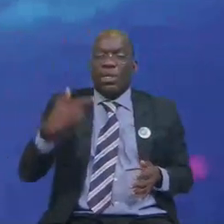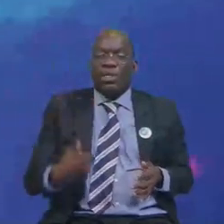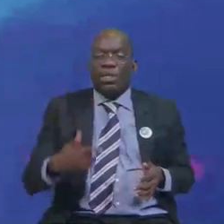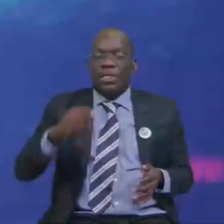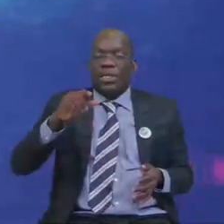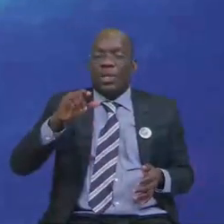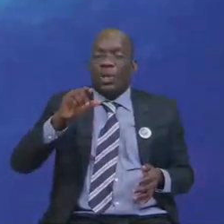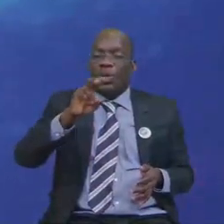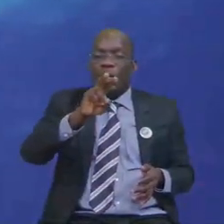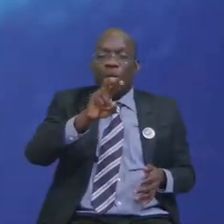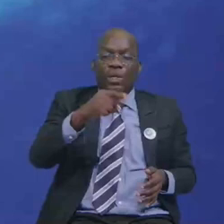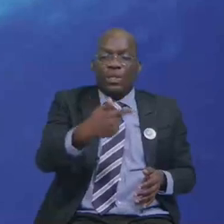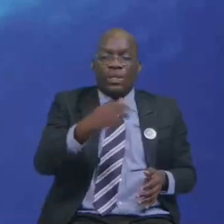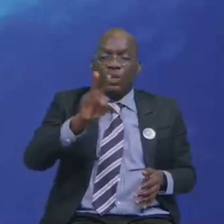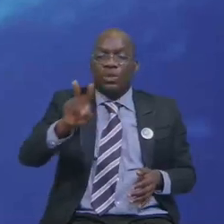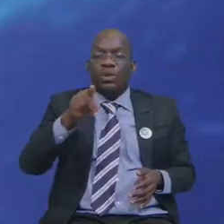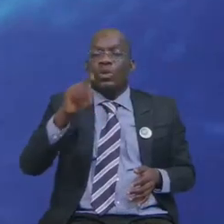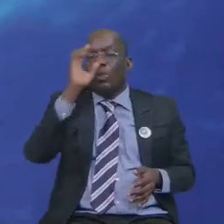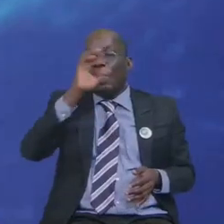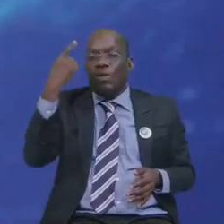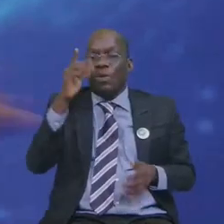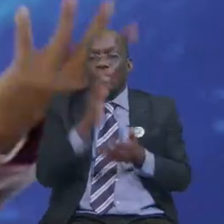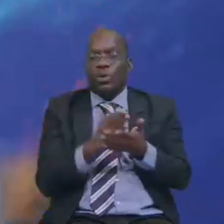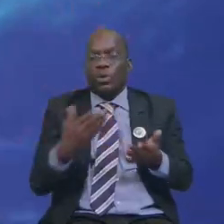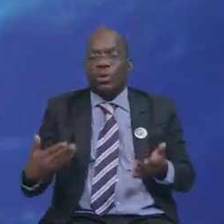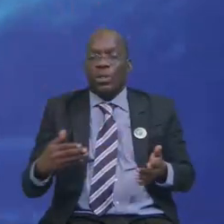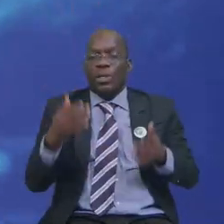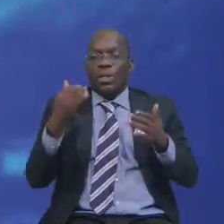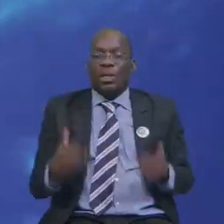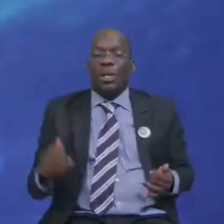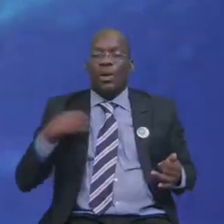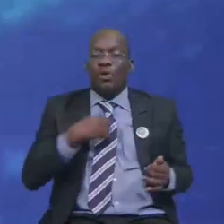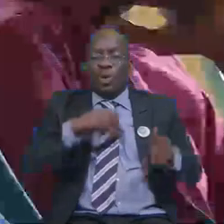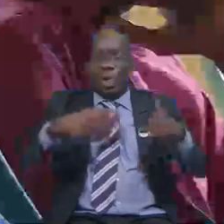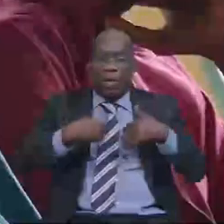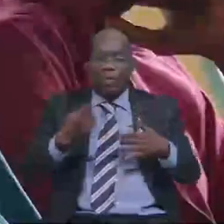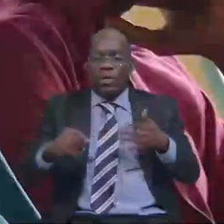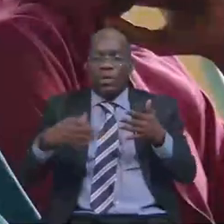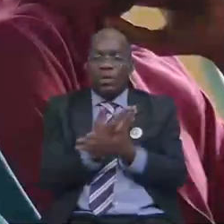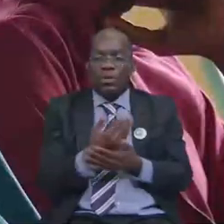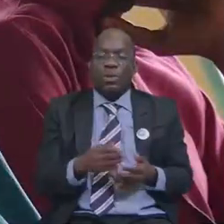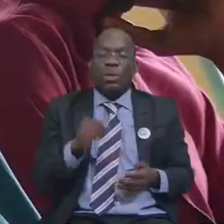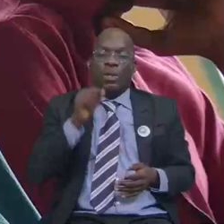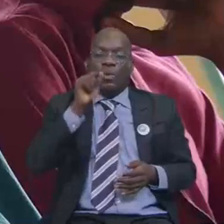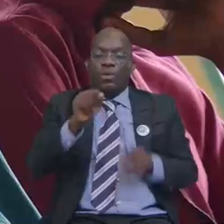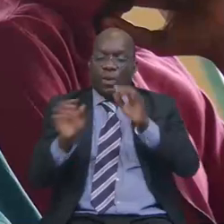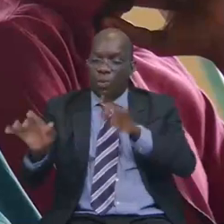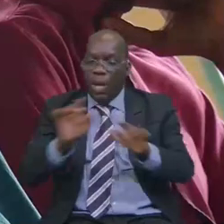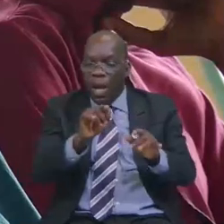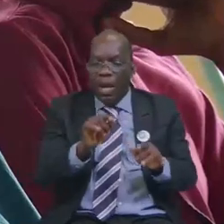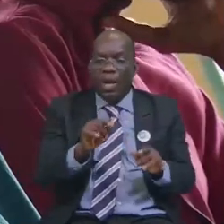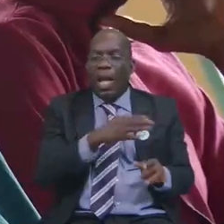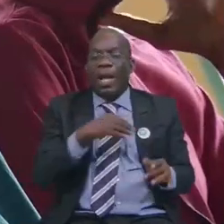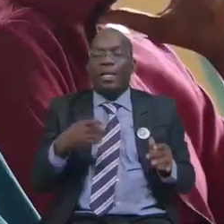4G 5G maintenant vous voyez l'ancien nous avons vous tapé seulement et comme vous voyez là-bas c'est déjà